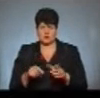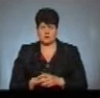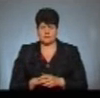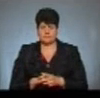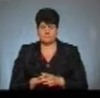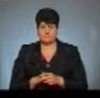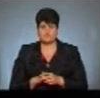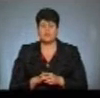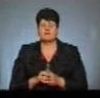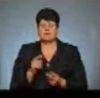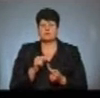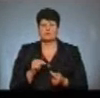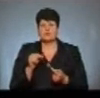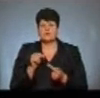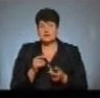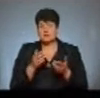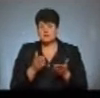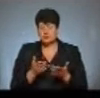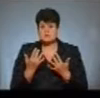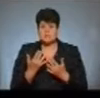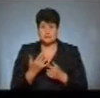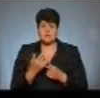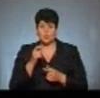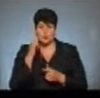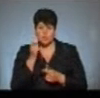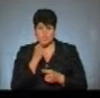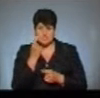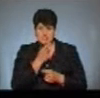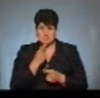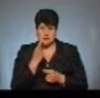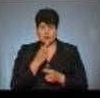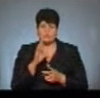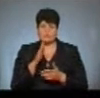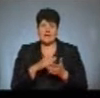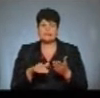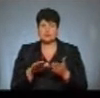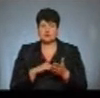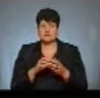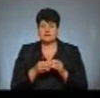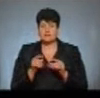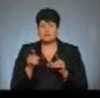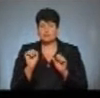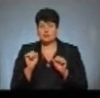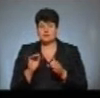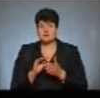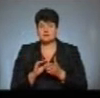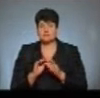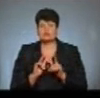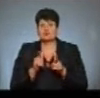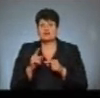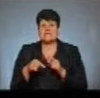Відповідно, оскільки українська мова, в нього результат буде анульований, він зможе вступати тільки на наступний